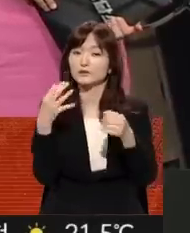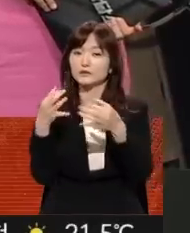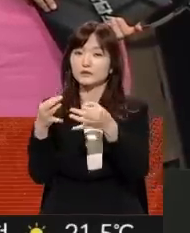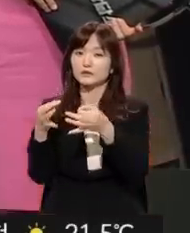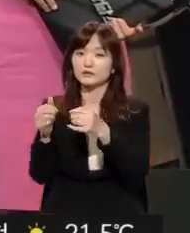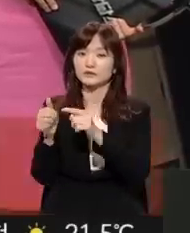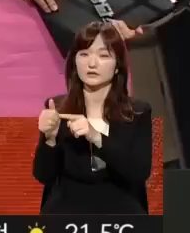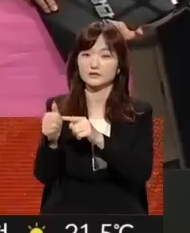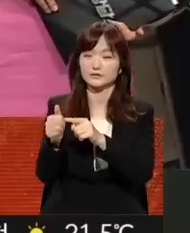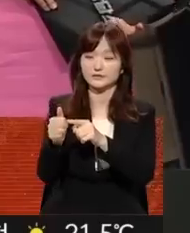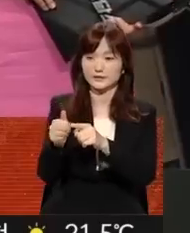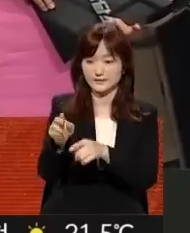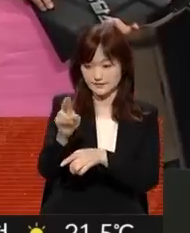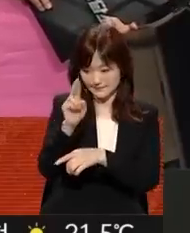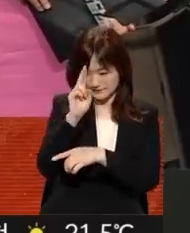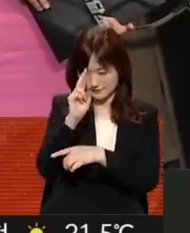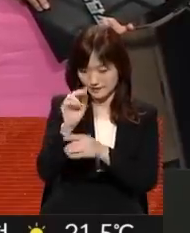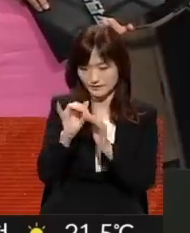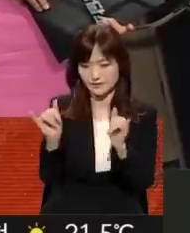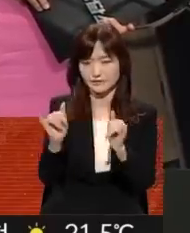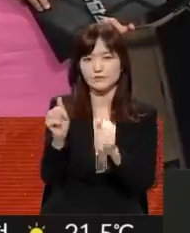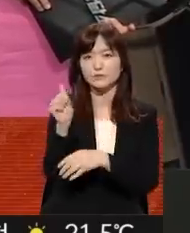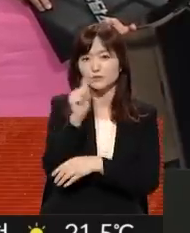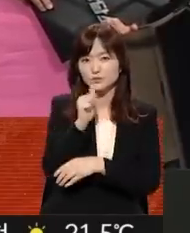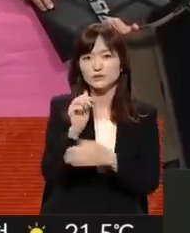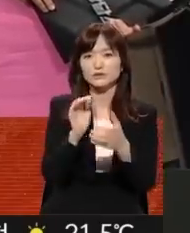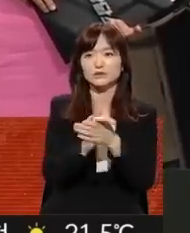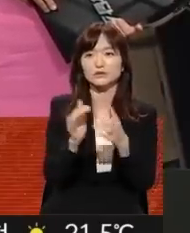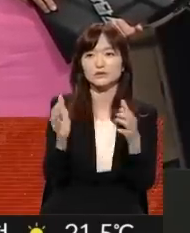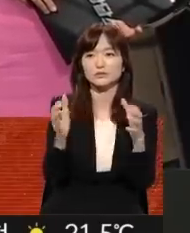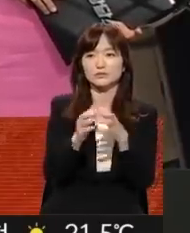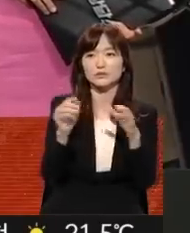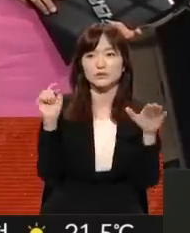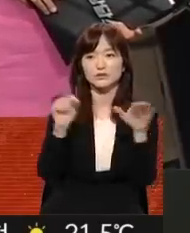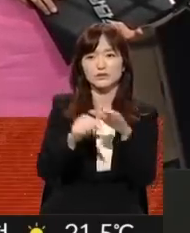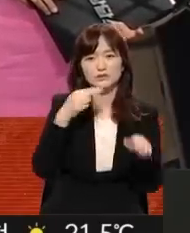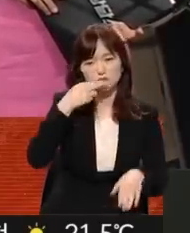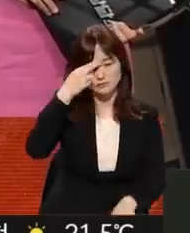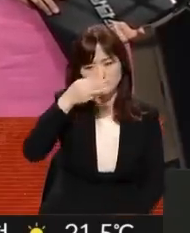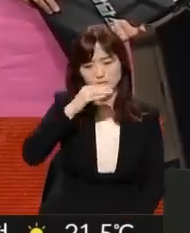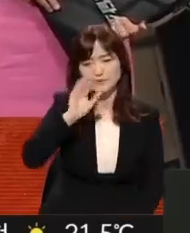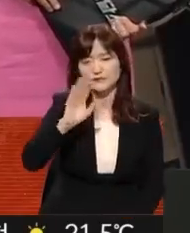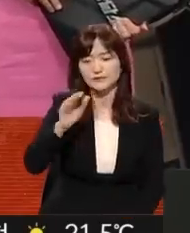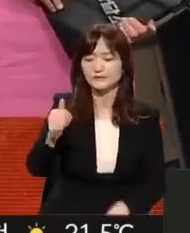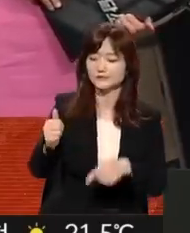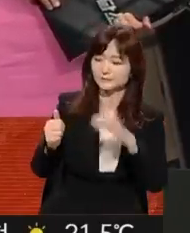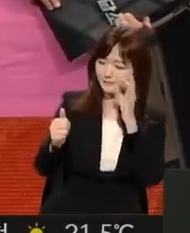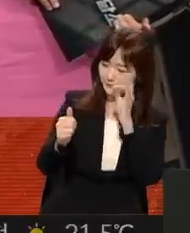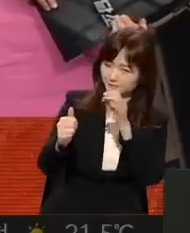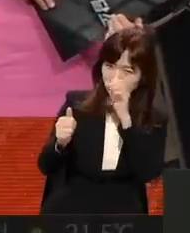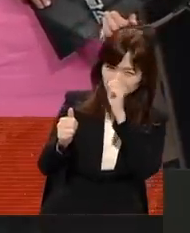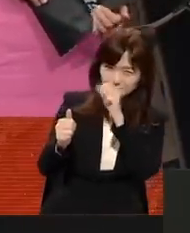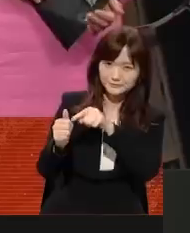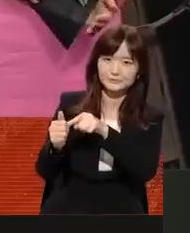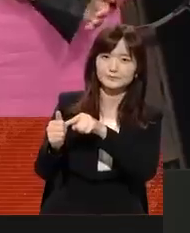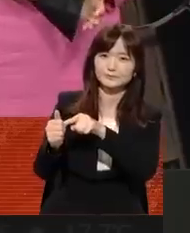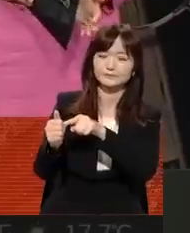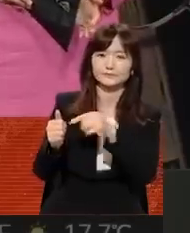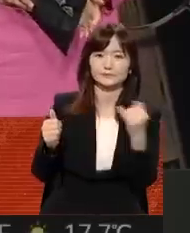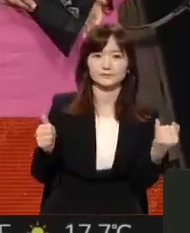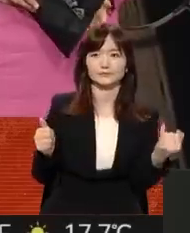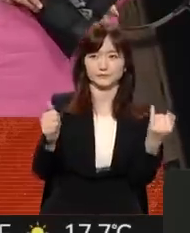남자를 소개받았는데요. 친구들 모임에 가도 술은 한 모금도 마시지 않는 모습에 반한 김 씨는 곧이어 그